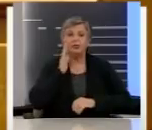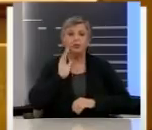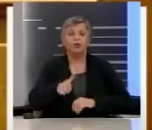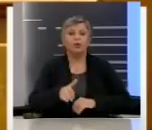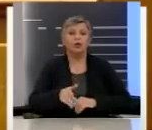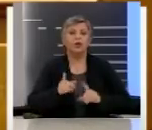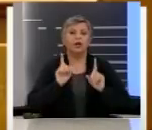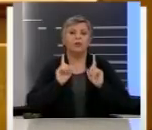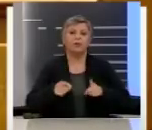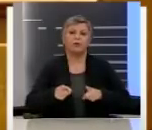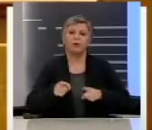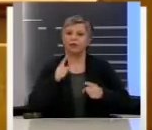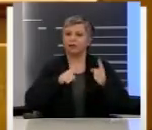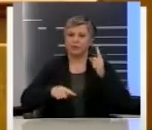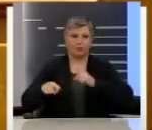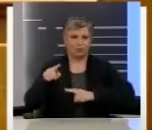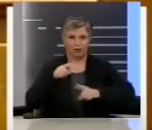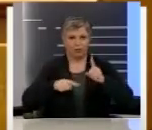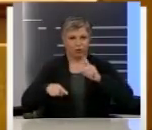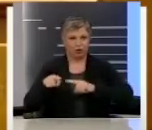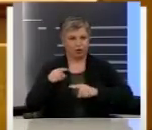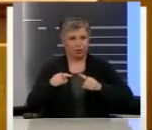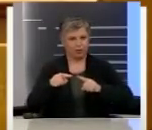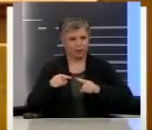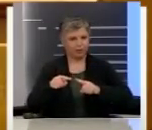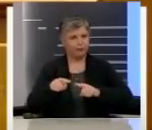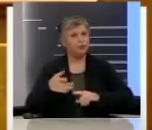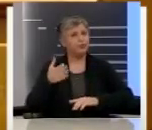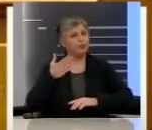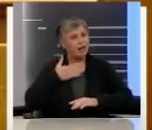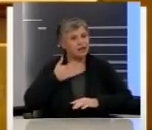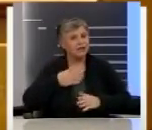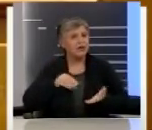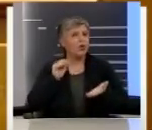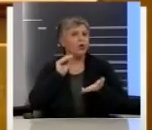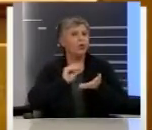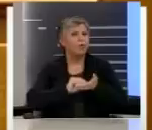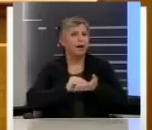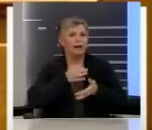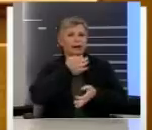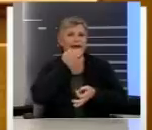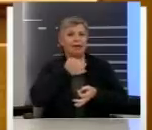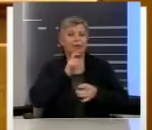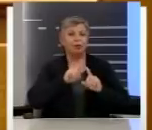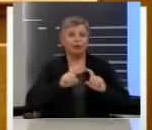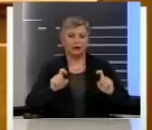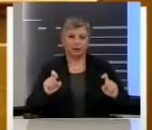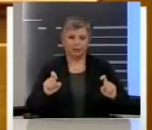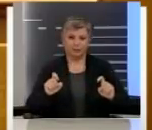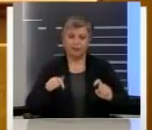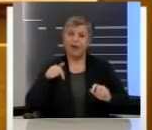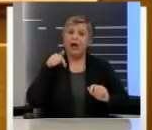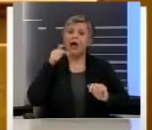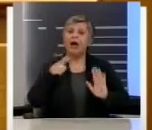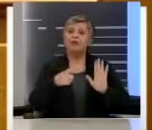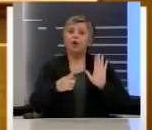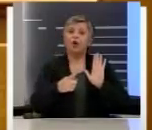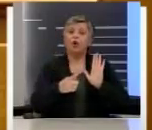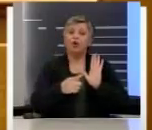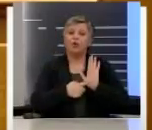Και εσύ, κύριοι συνάδελφοι, θέλω να επισημάνω ότι η συγκεκριμένη νομοθετική πρωτοβουλία